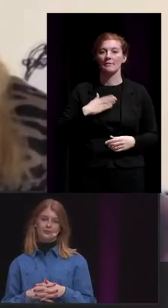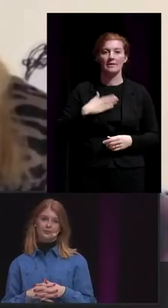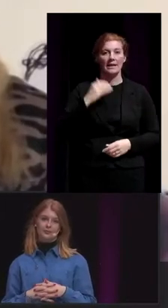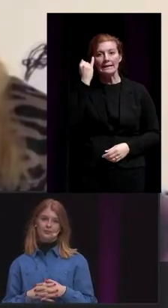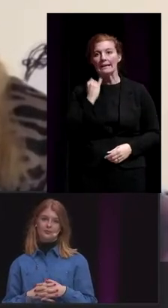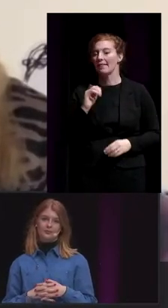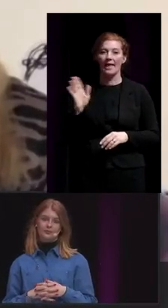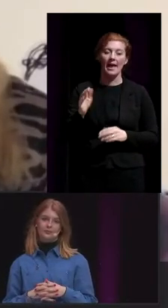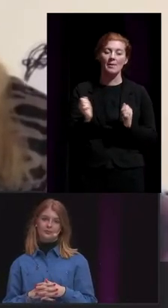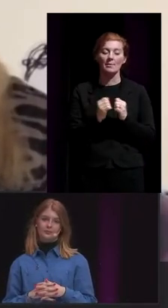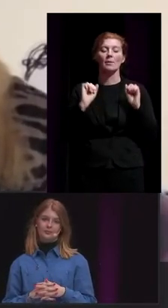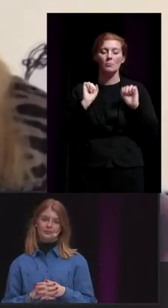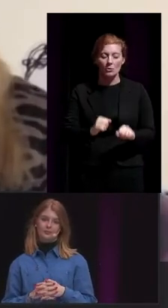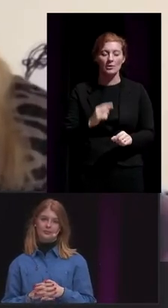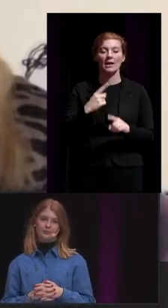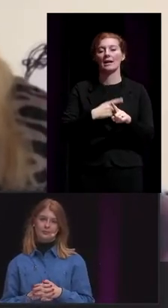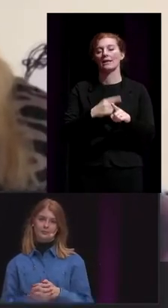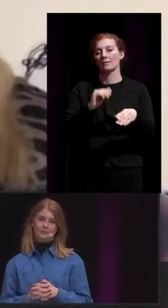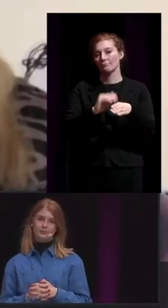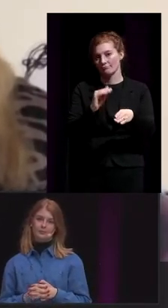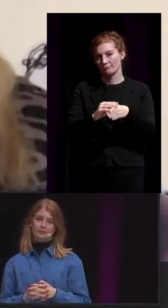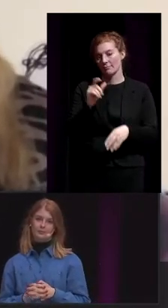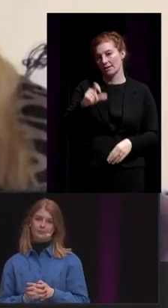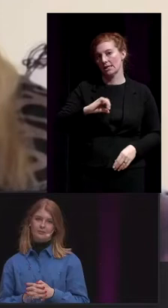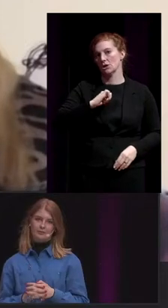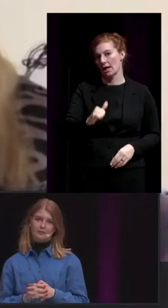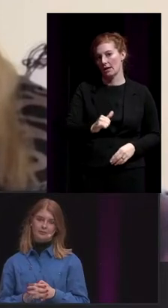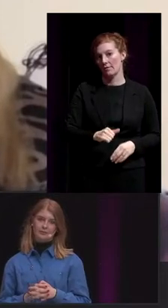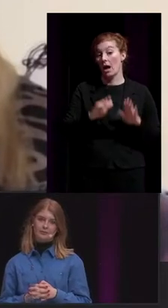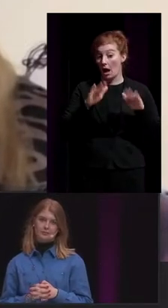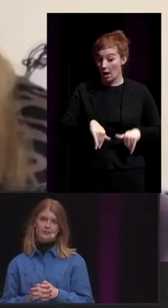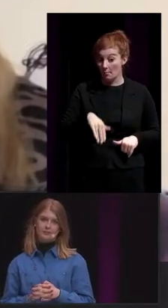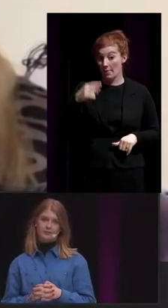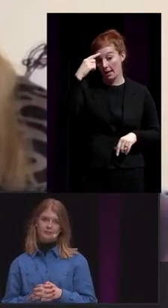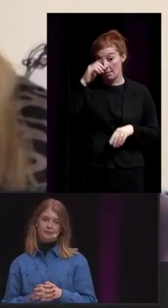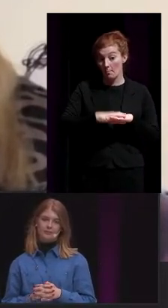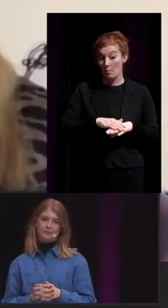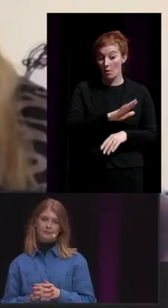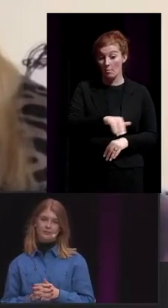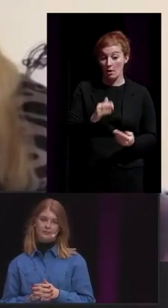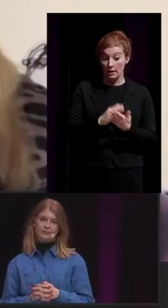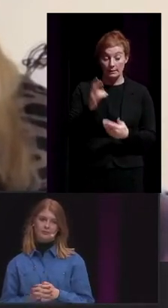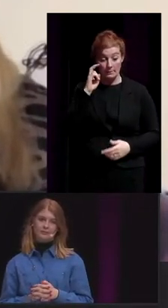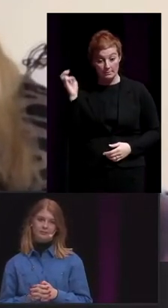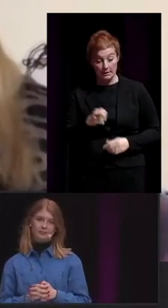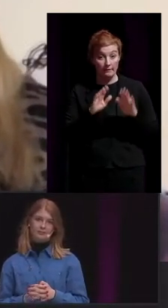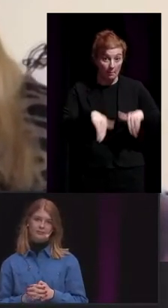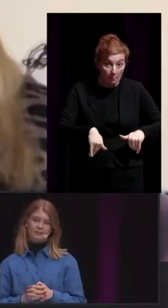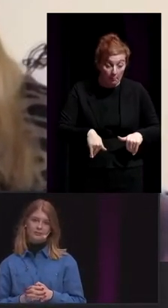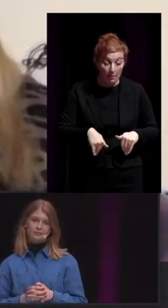tiden bli påmind om som en checkpoint i checklister. Har vi tagit in barnrättsperspektivet i den här frågan? Är det